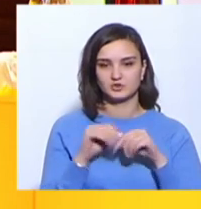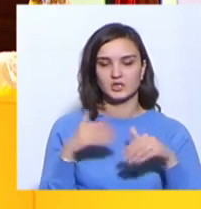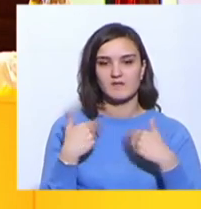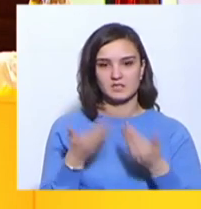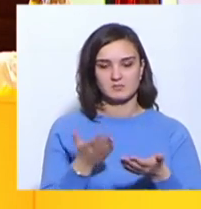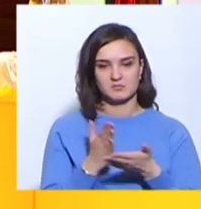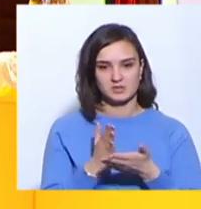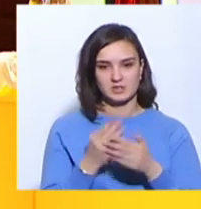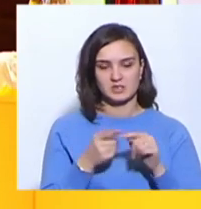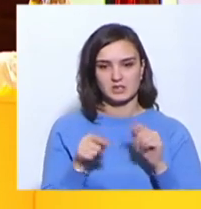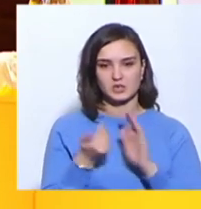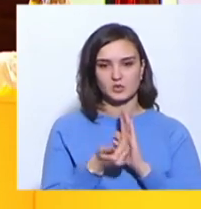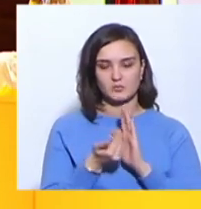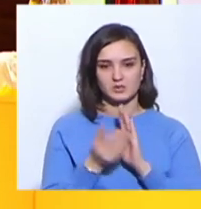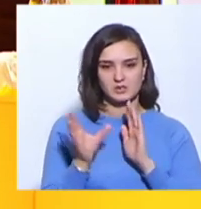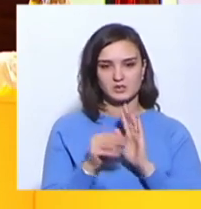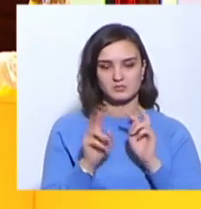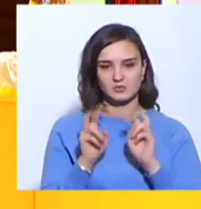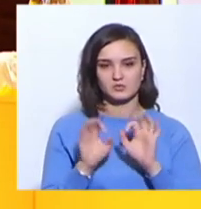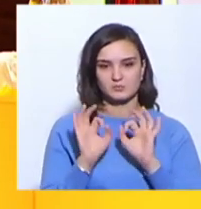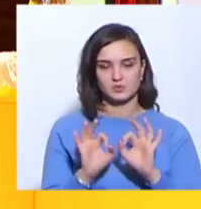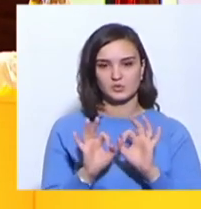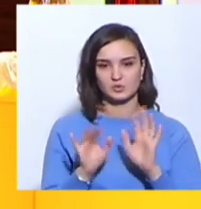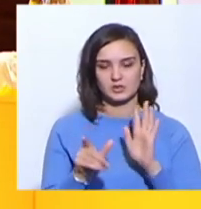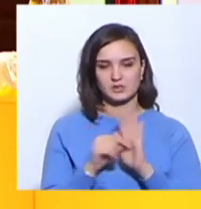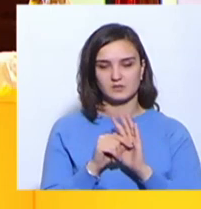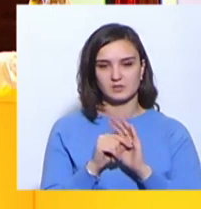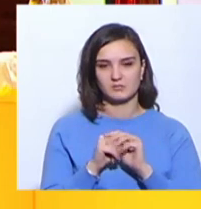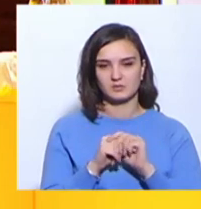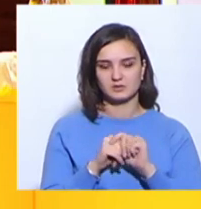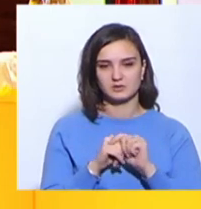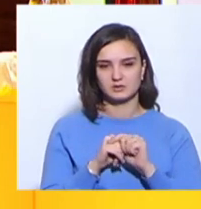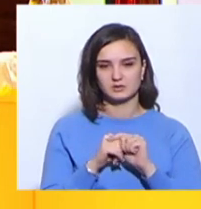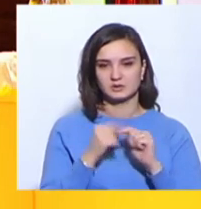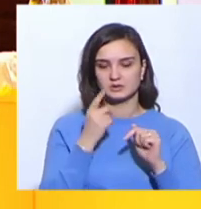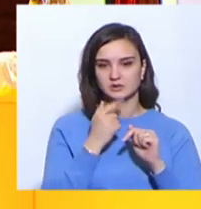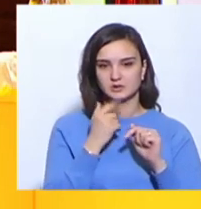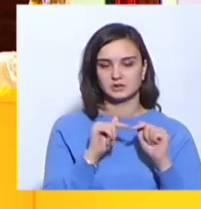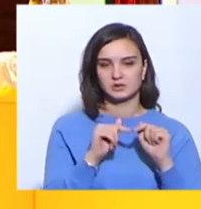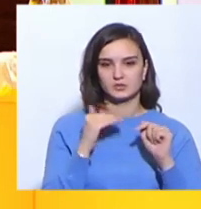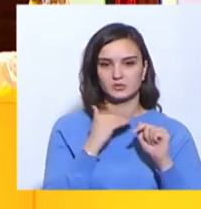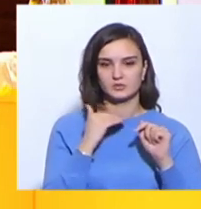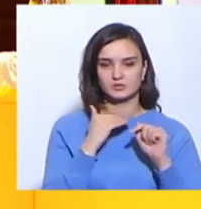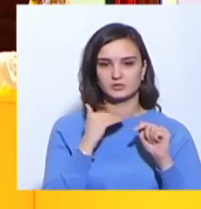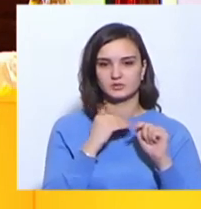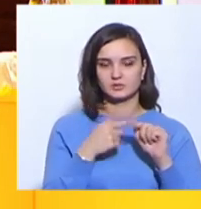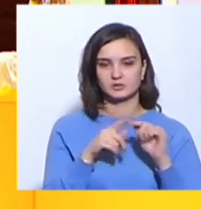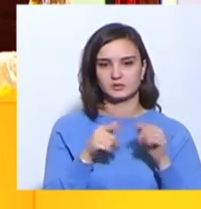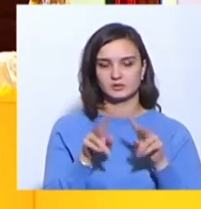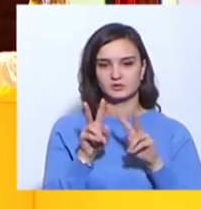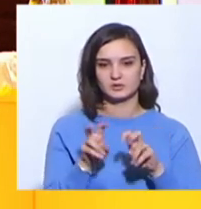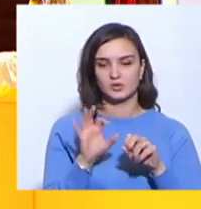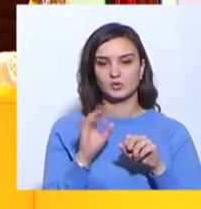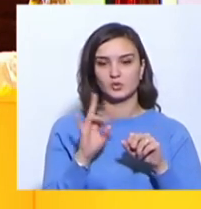შეთავაზებები. ეს რეკომენდაციები გულისხმობს სწორ დაწყვილებას. წითელი პროცესირებული ხორცი დღეს განიხილება